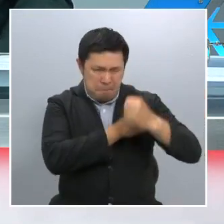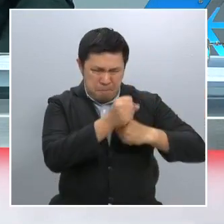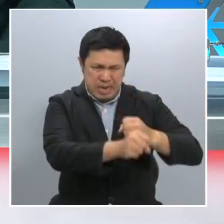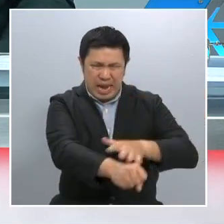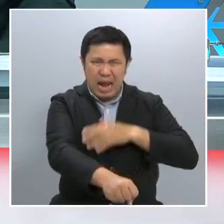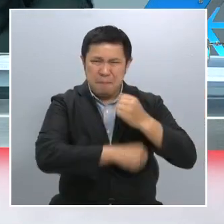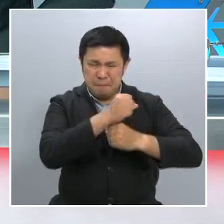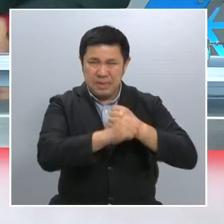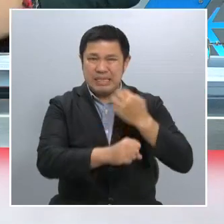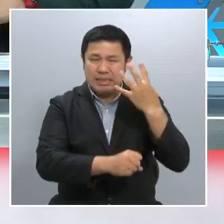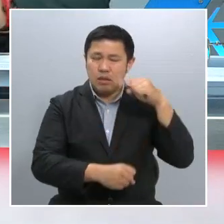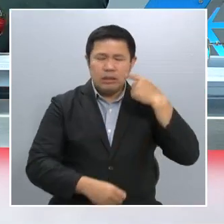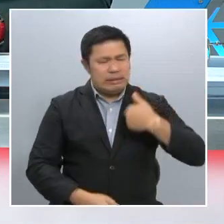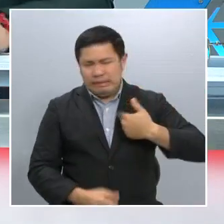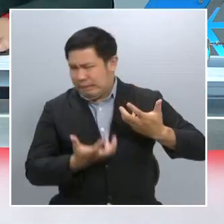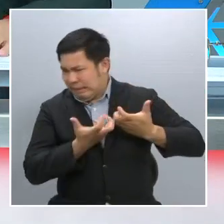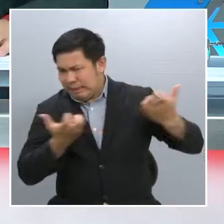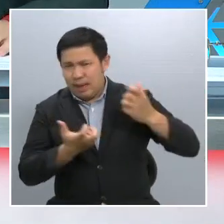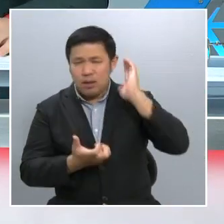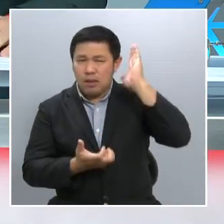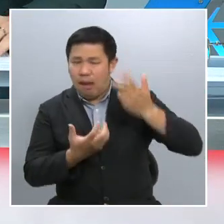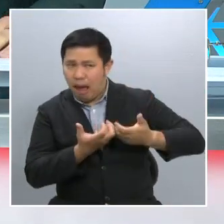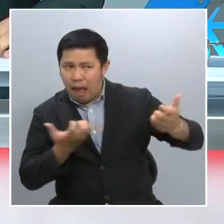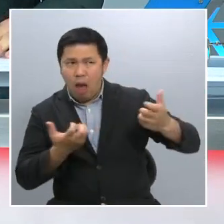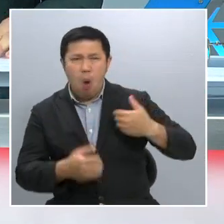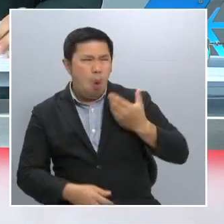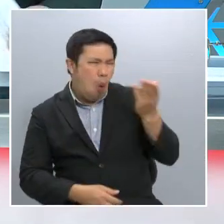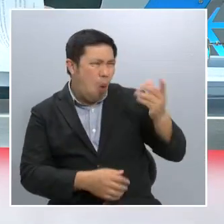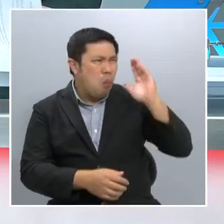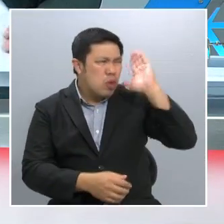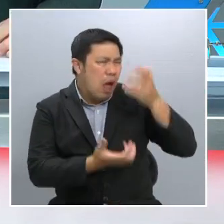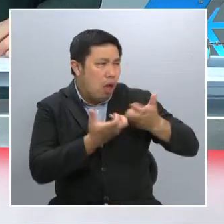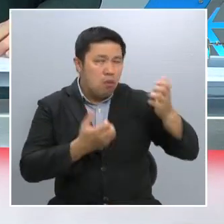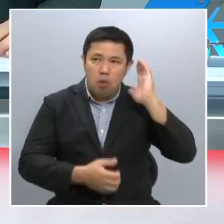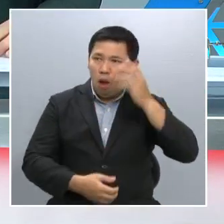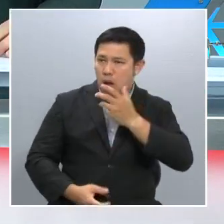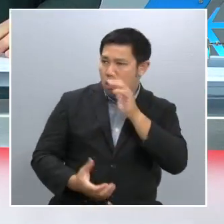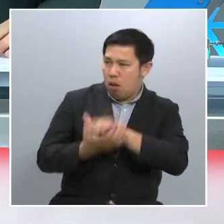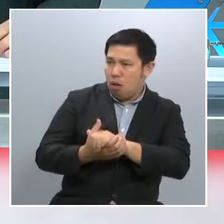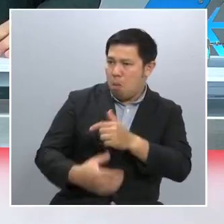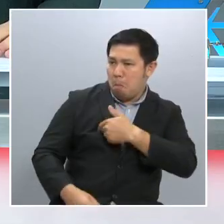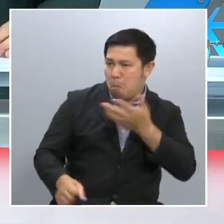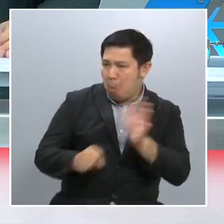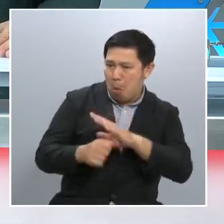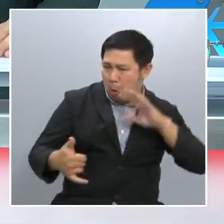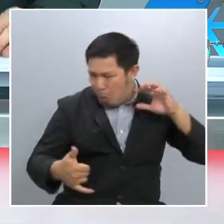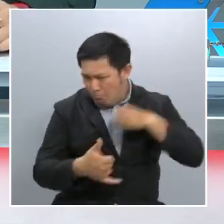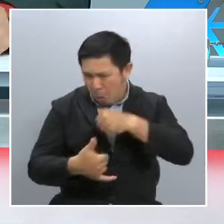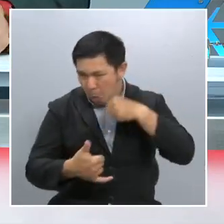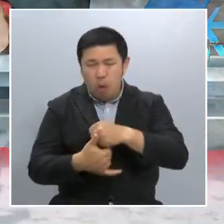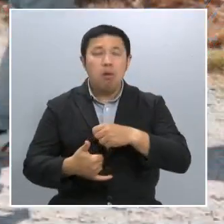ธอเองตัดสินใจจะจบชีวิตคู่กับผู้ชายคนนี้พอจะขอหย่าสามีก็ไม่พอใจทำร้ายร่างกายเธออีก